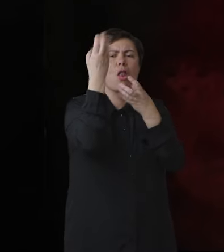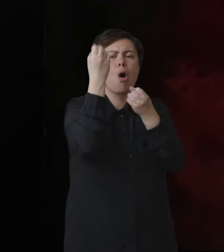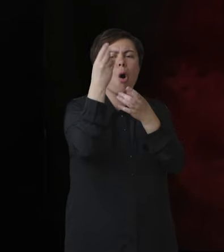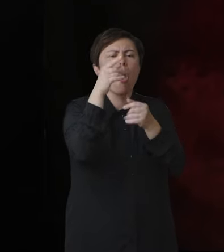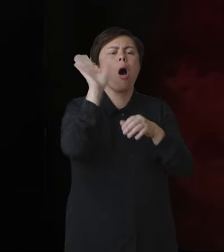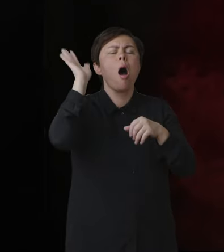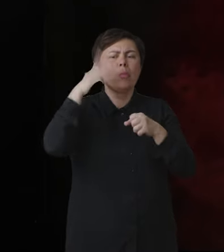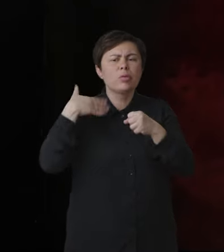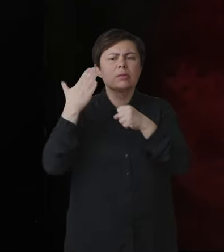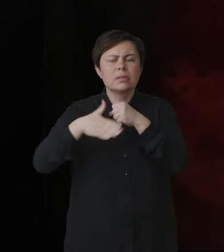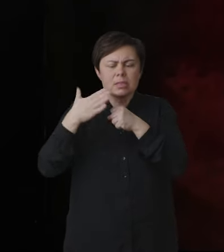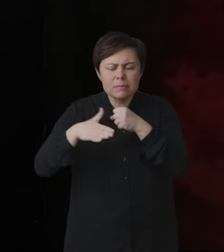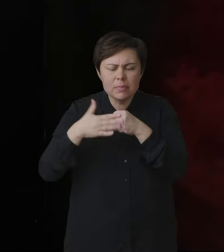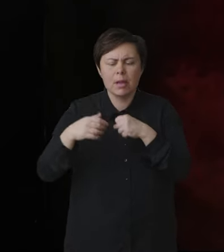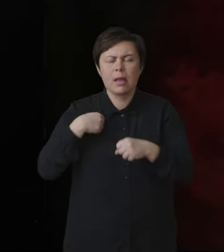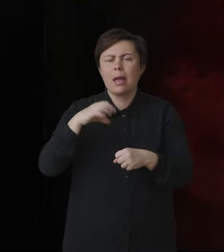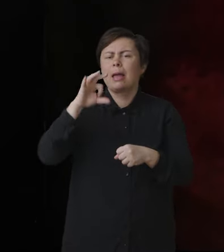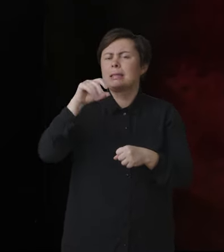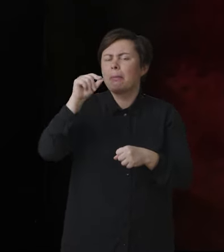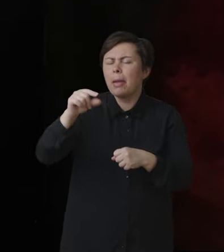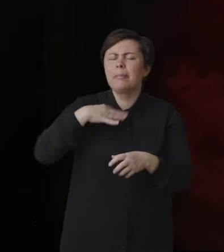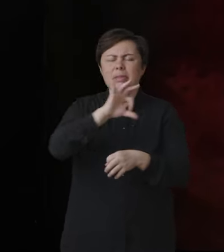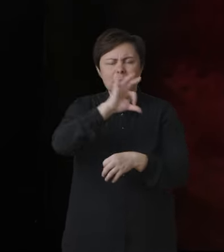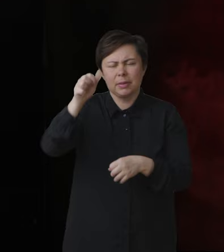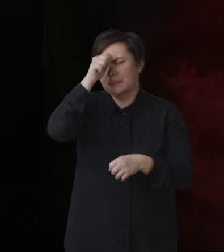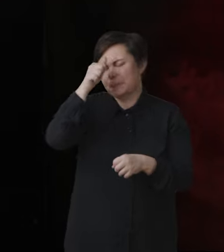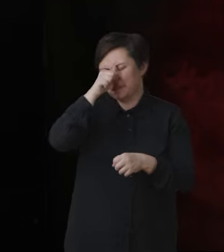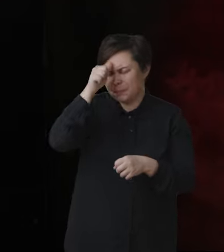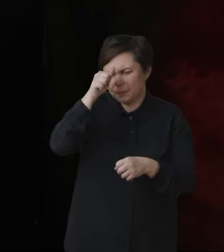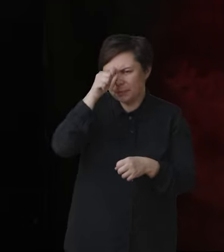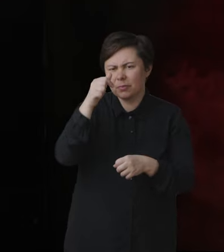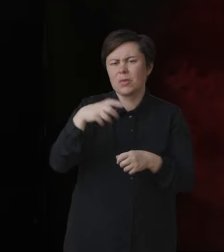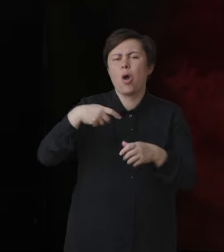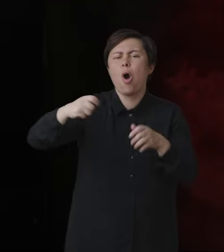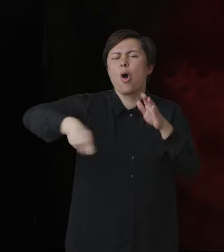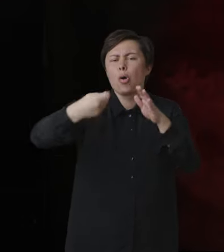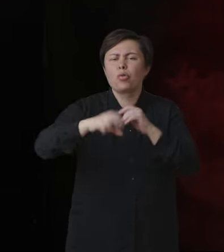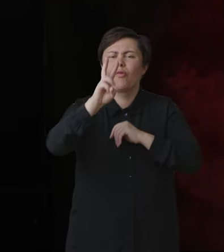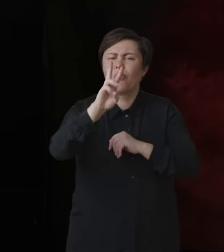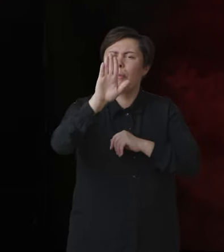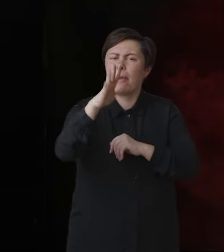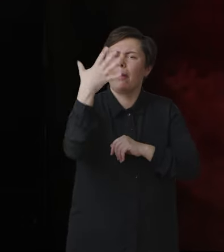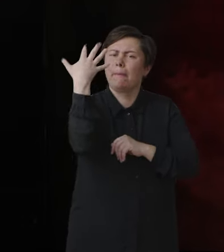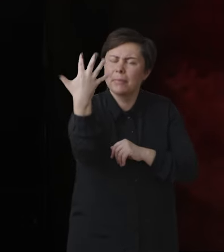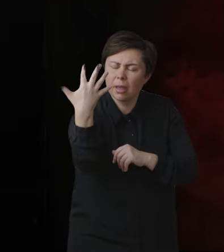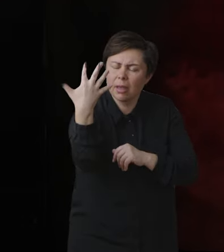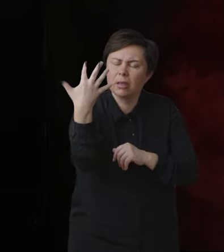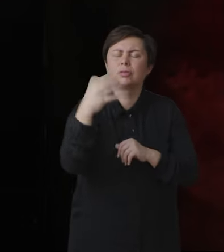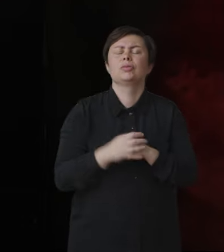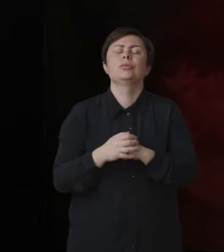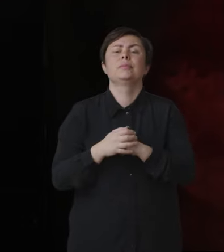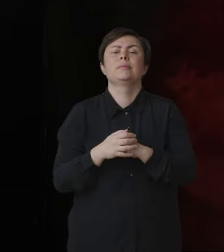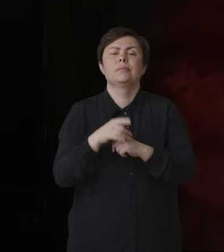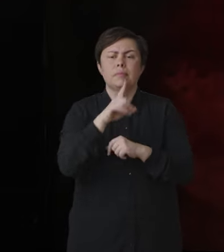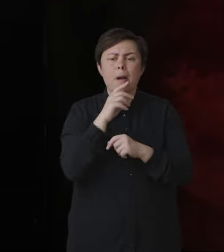jak spalinowe były, ja jeździłem na SP, to było kotły WB5, to były tak, że to były właśnie